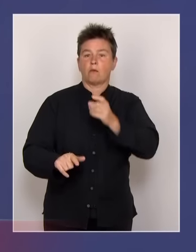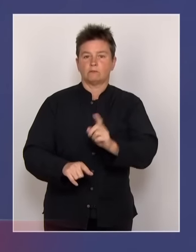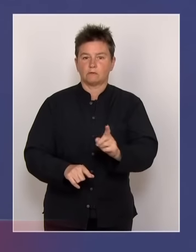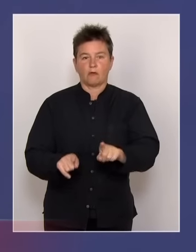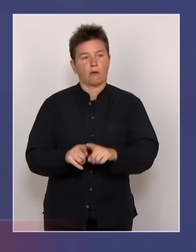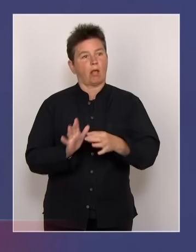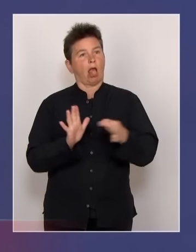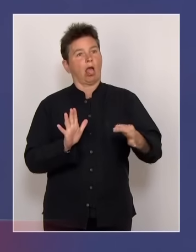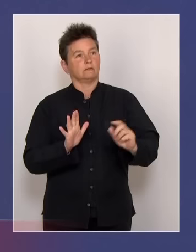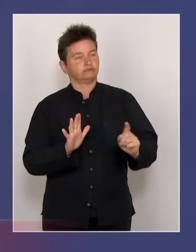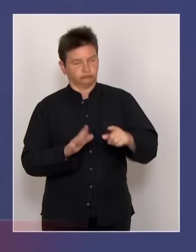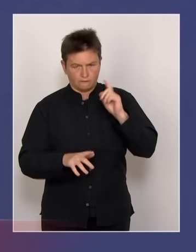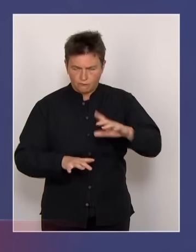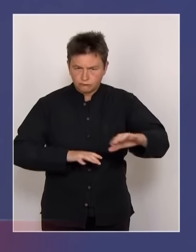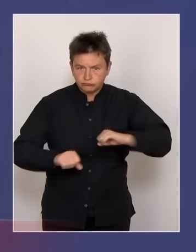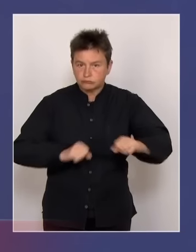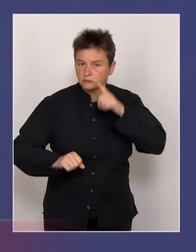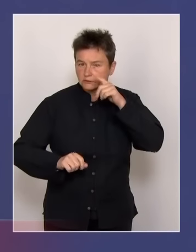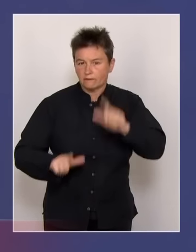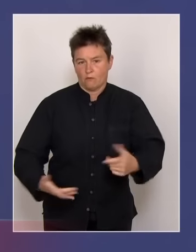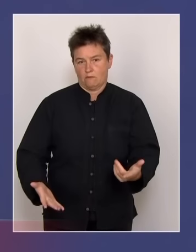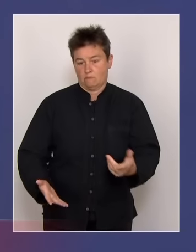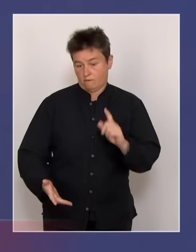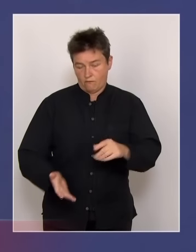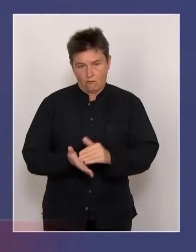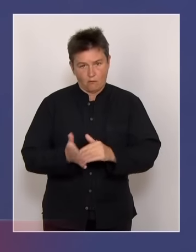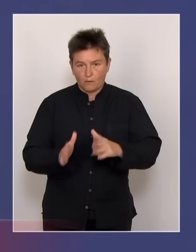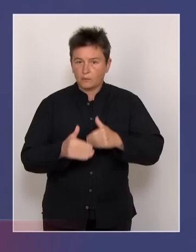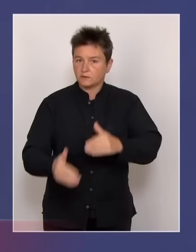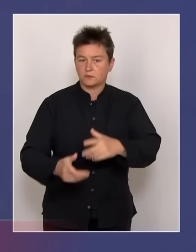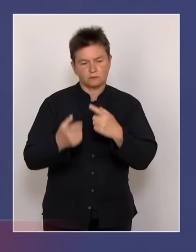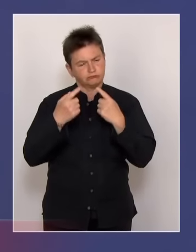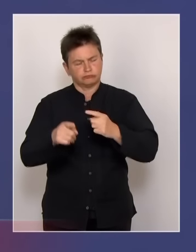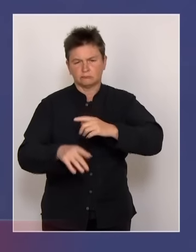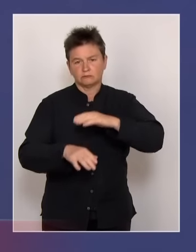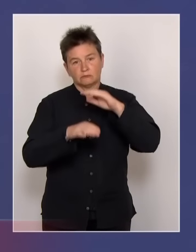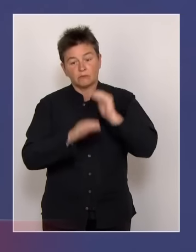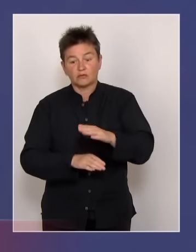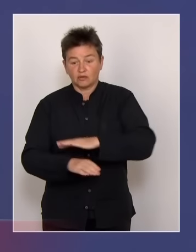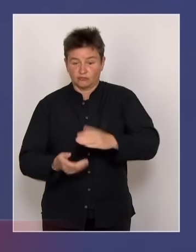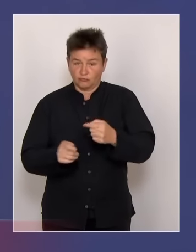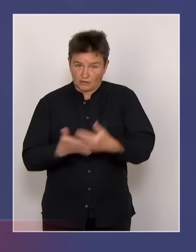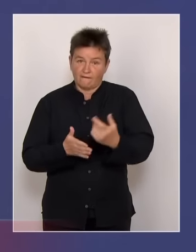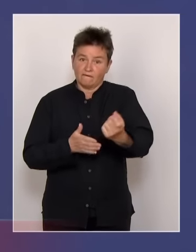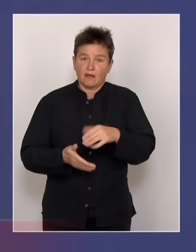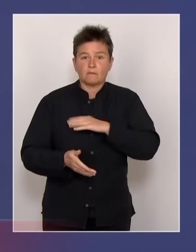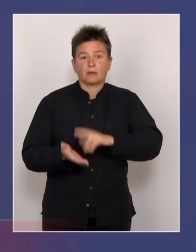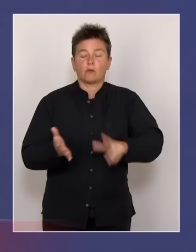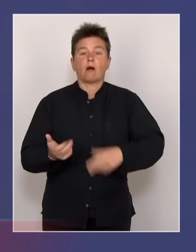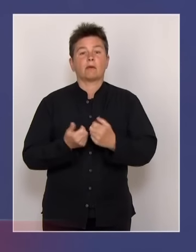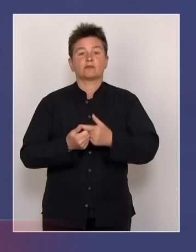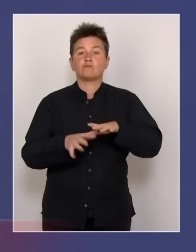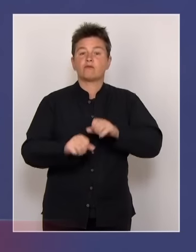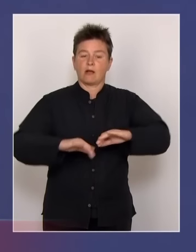rester paresseux et c'est pourquoi il nous faut continuer de défendre ce qui est constitutif de l'état de droit la séparation des